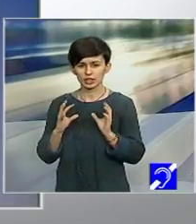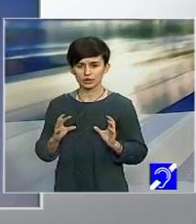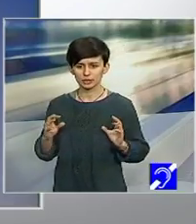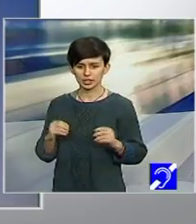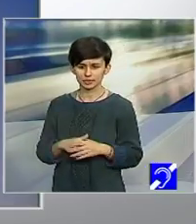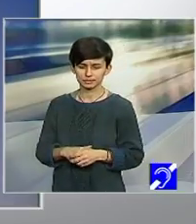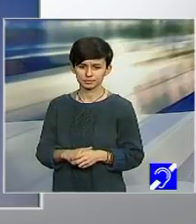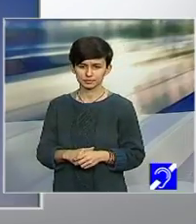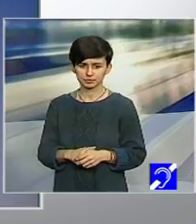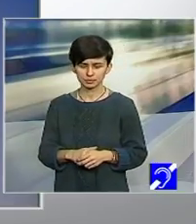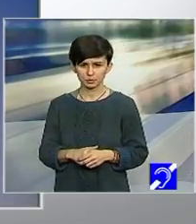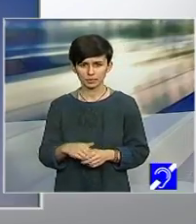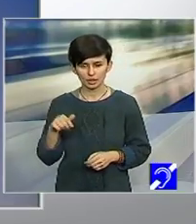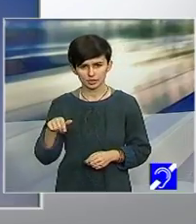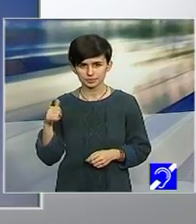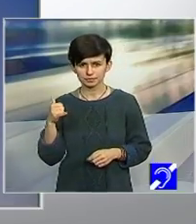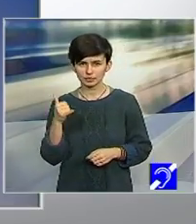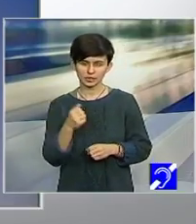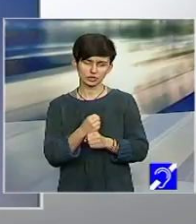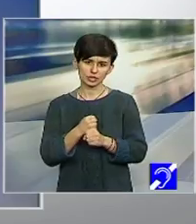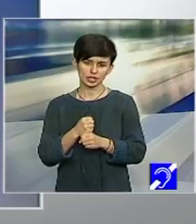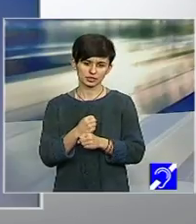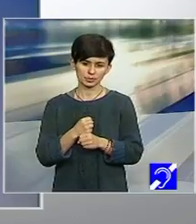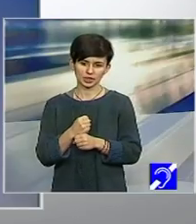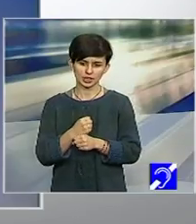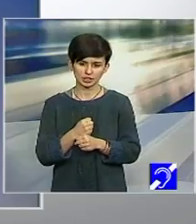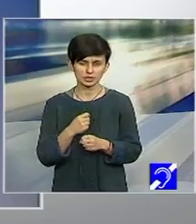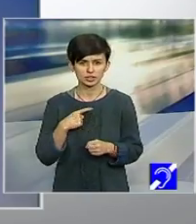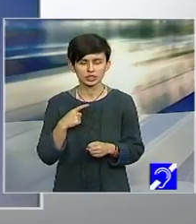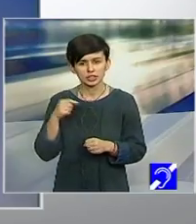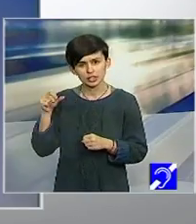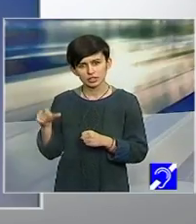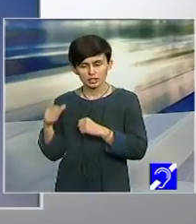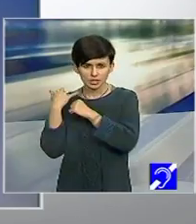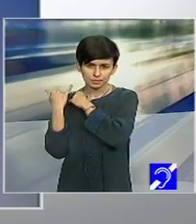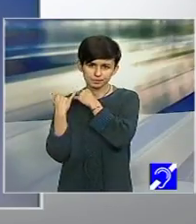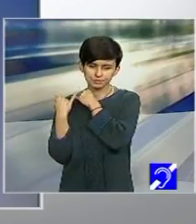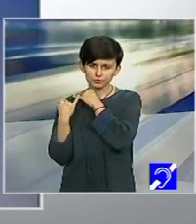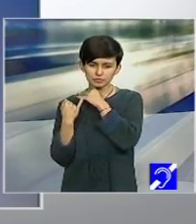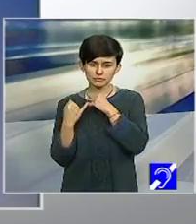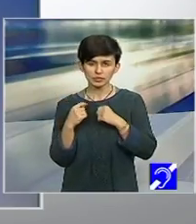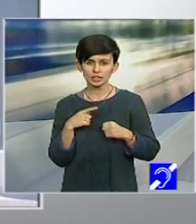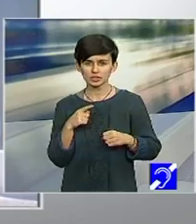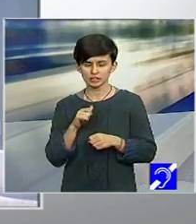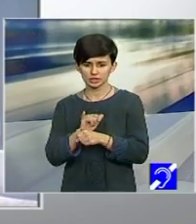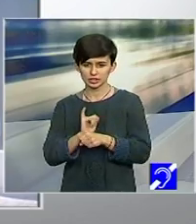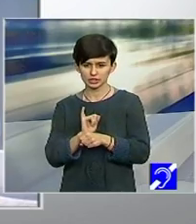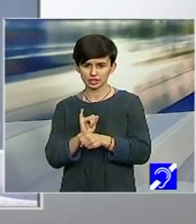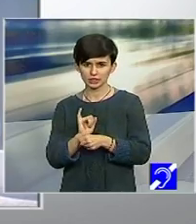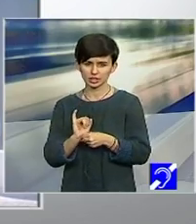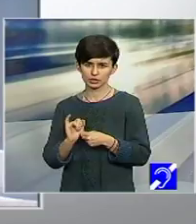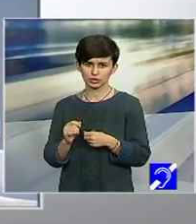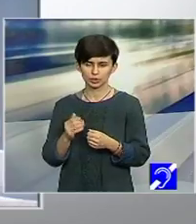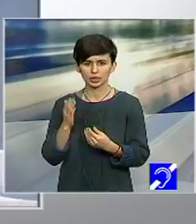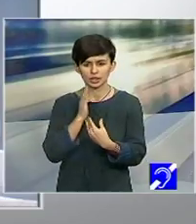Domnule Ioane, dumneavoastră veniți cu o expertiză și sunteți și istoric, sunteți de asemenea directorul, așa cum spuneam, diviziei